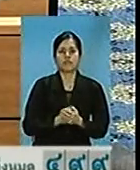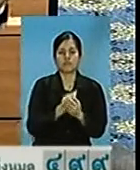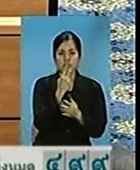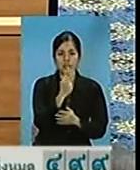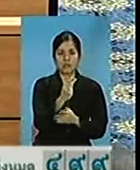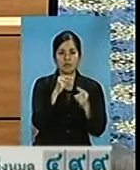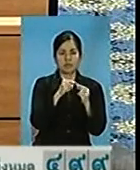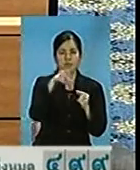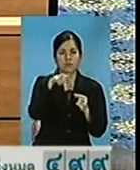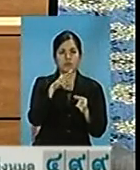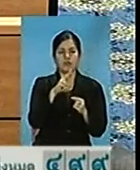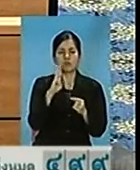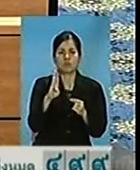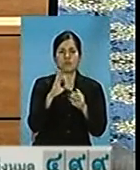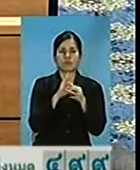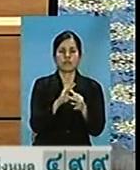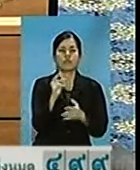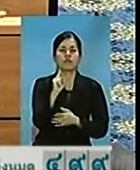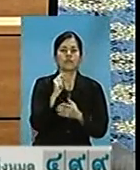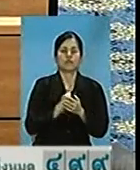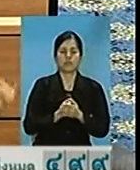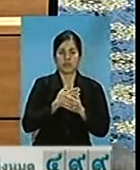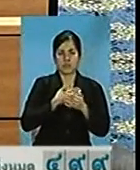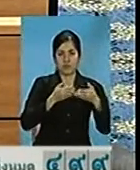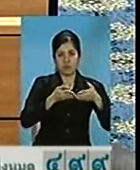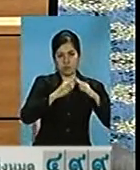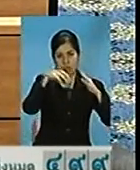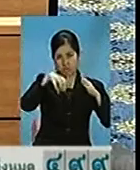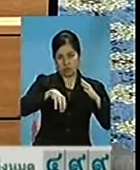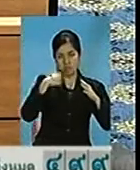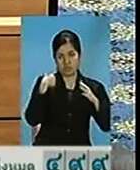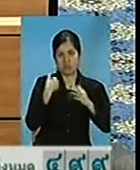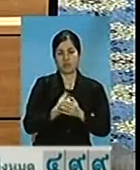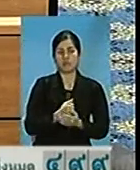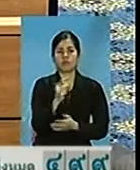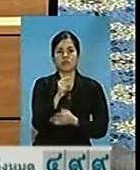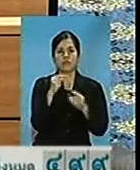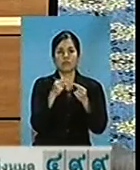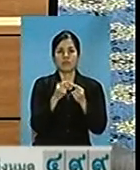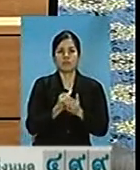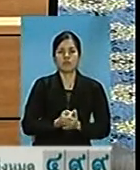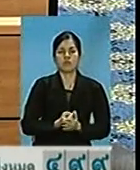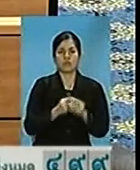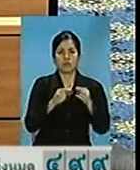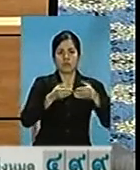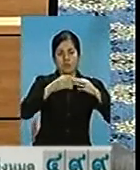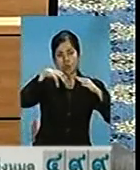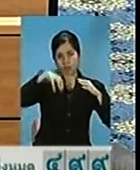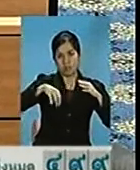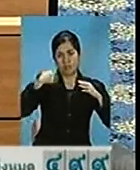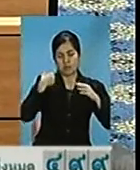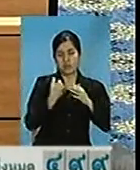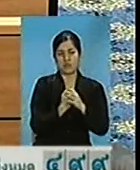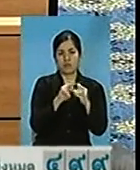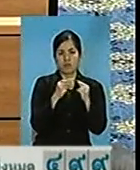พระราชบัญญัติตอนที่เราตั้งองค์การสวนยางเราตั้งกองทุนสงเคราะห์การทำสวนยางบอกวัตถุประส